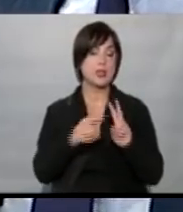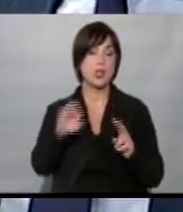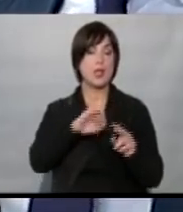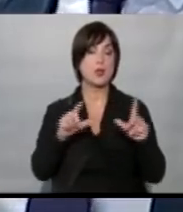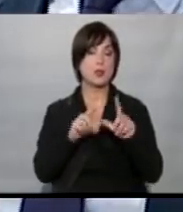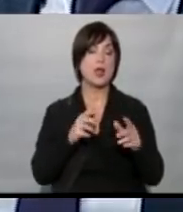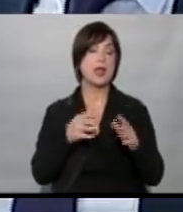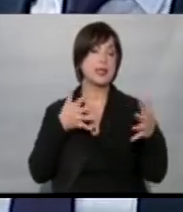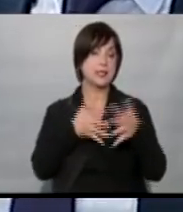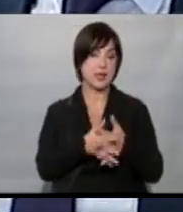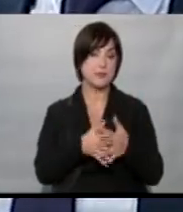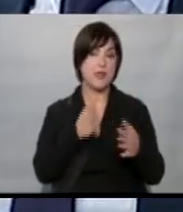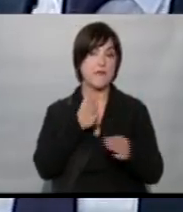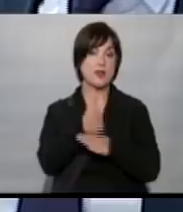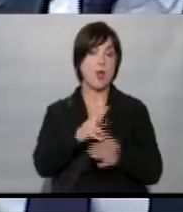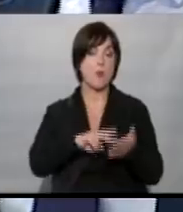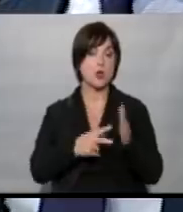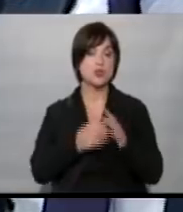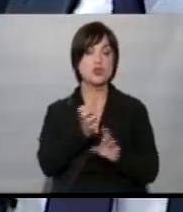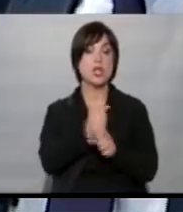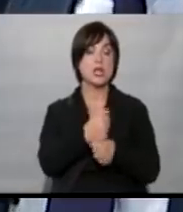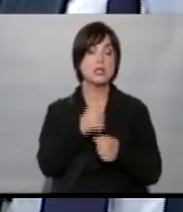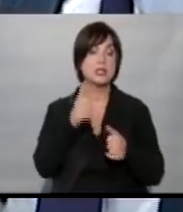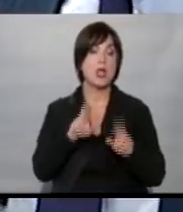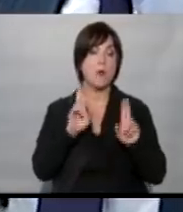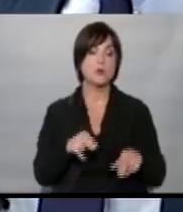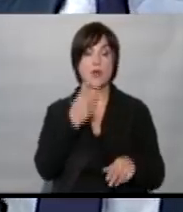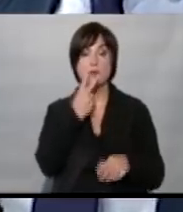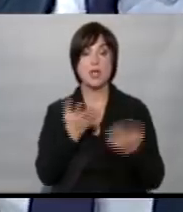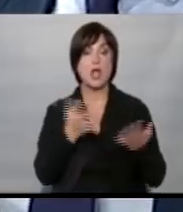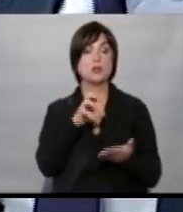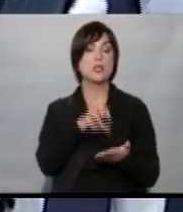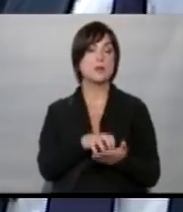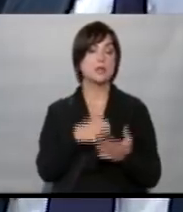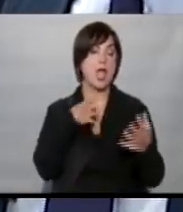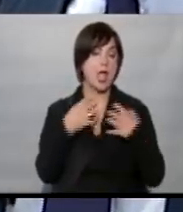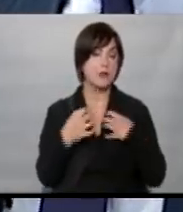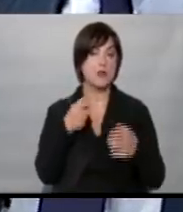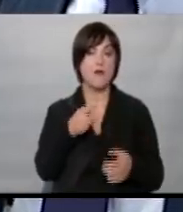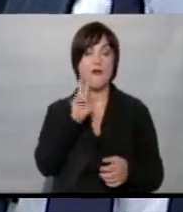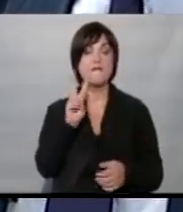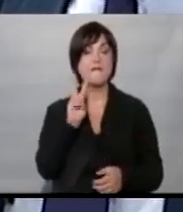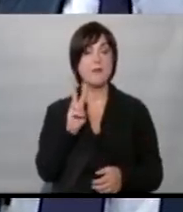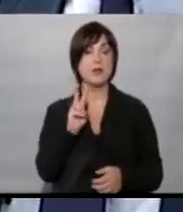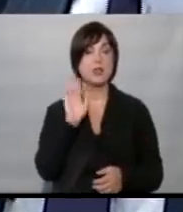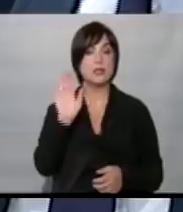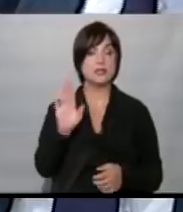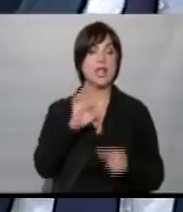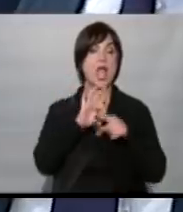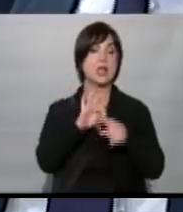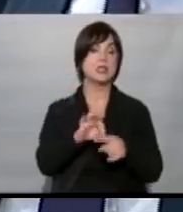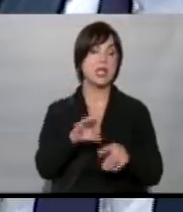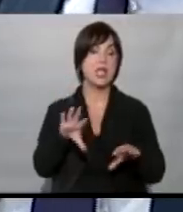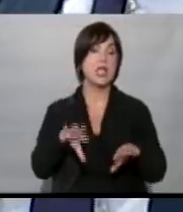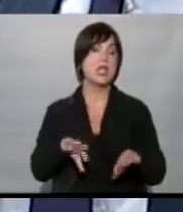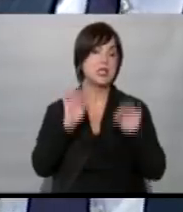Бидејќи влеговме сега во политичка криза, сега можеме да видиме како се поставени актерите. ВМРО ДПМН, односно незиниот лидер, избра